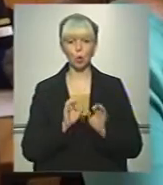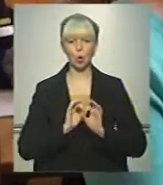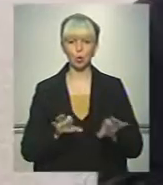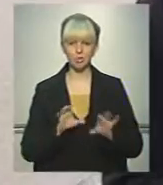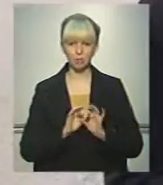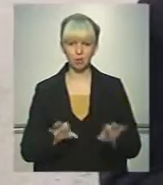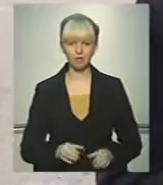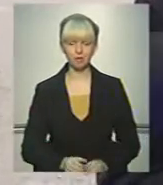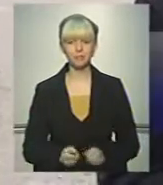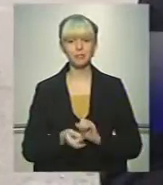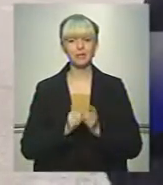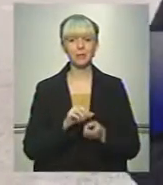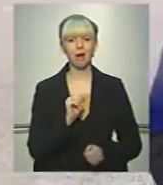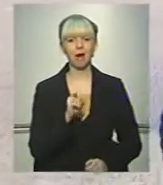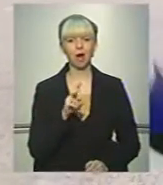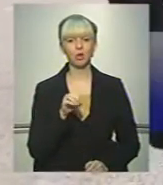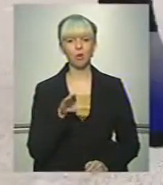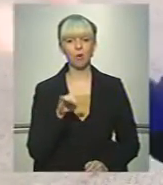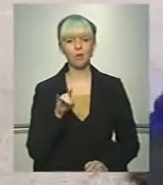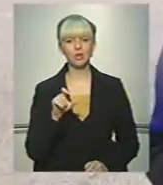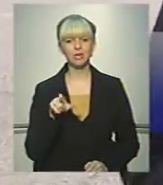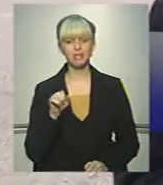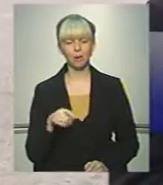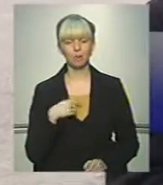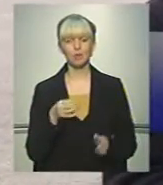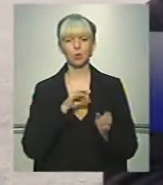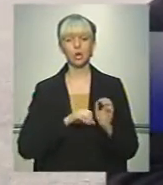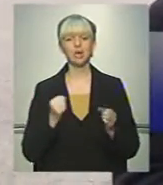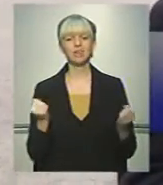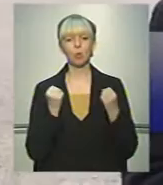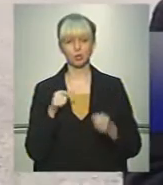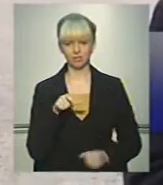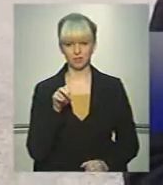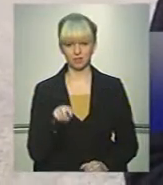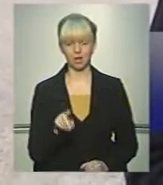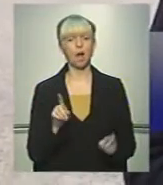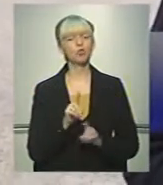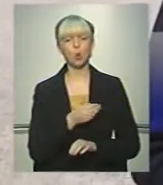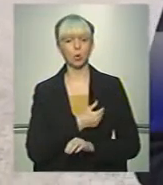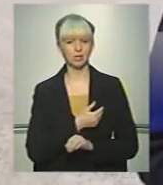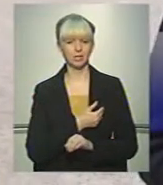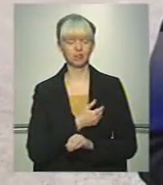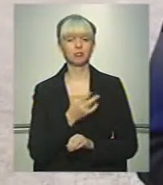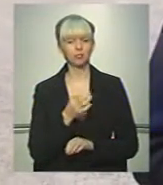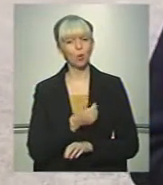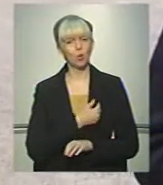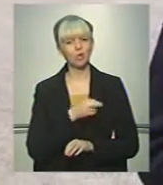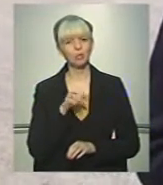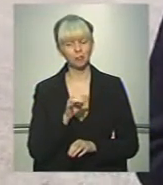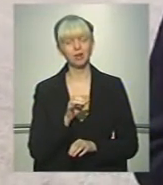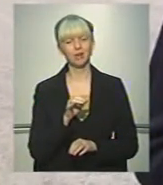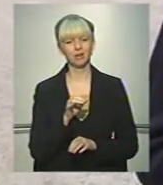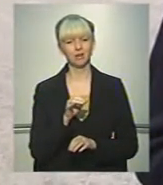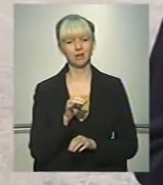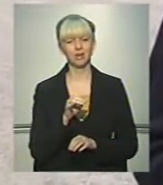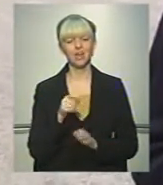розповідала. Замість актового залу ми використовуємо спортивну залу. Що хотілося? Ну, хотілося б, звичайно,